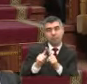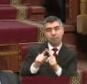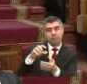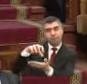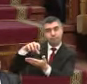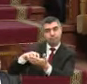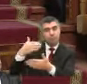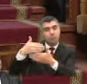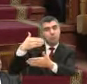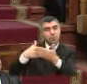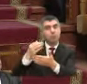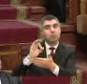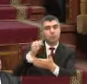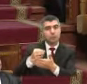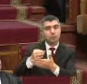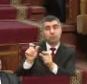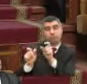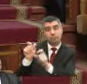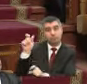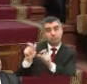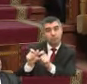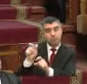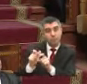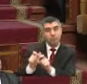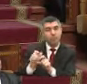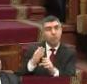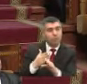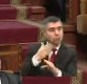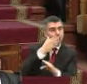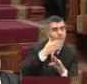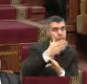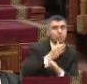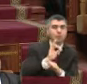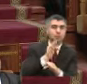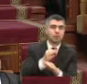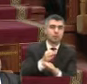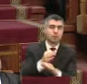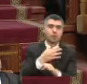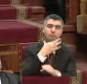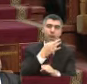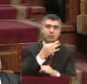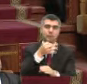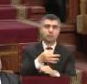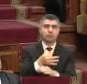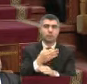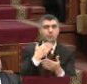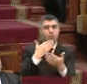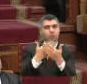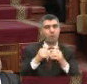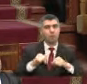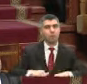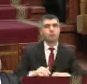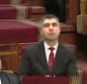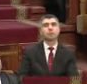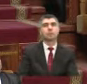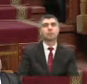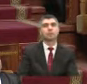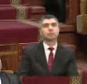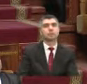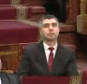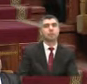حاجه باش الدراري يمشوا لشي بلايص، وعاود ثاني الدراري ديال بعض المناطق يمشوا للاقاليم الاخرى. شكرا سيد الوزير. شكرا سيد النائب.